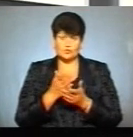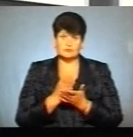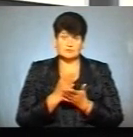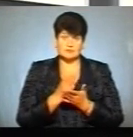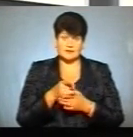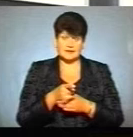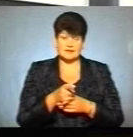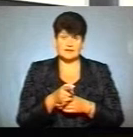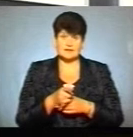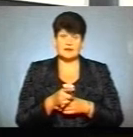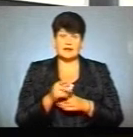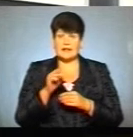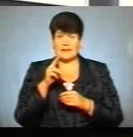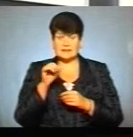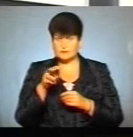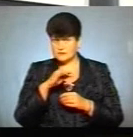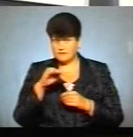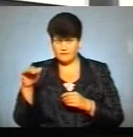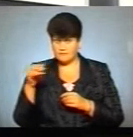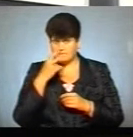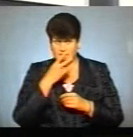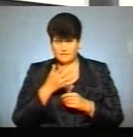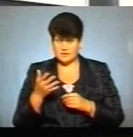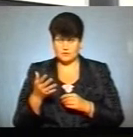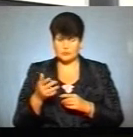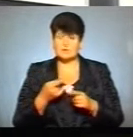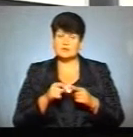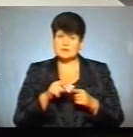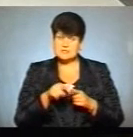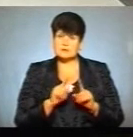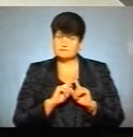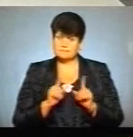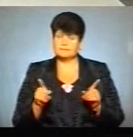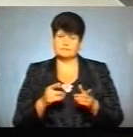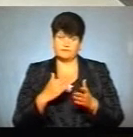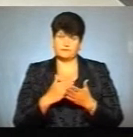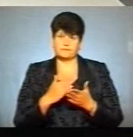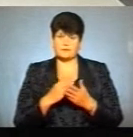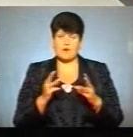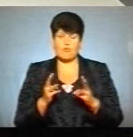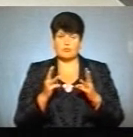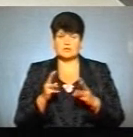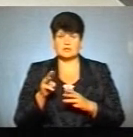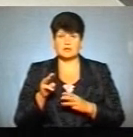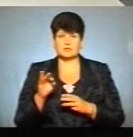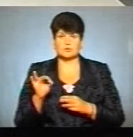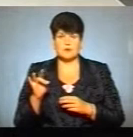зверху навіть диму не видно. Така специфіка є у пожеж на